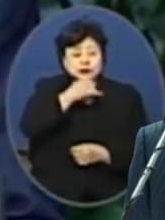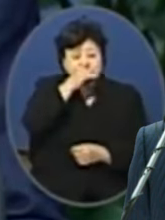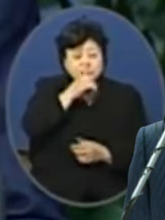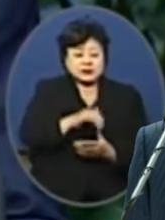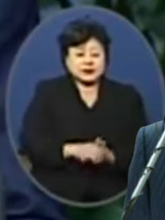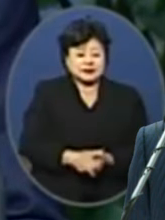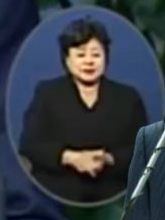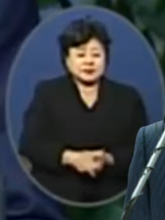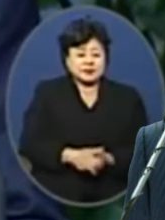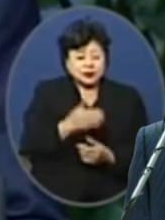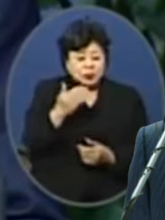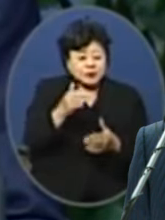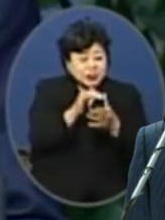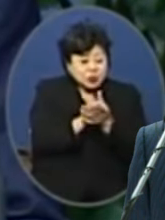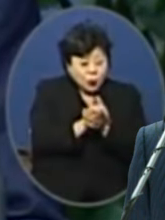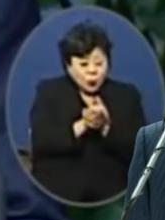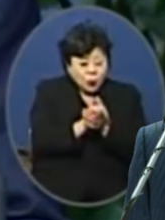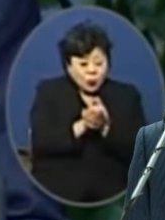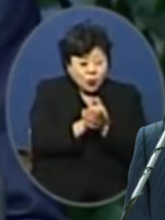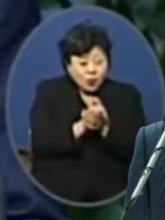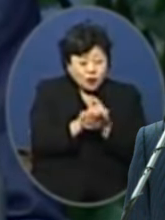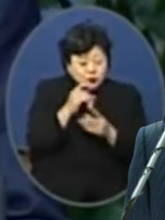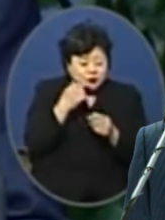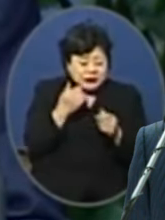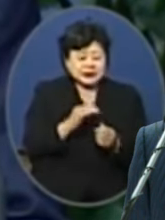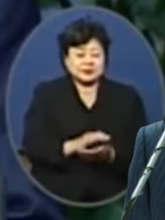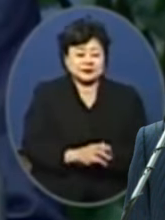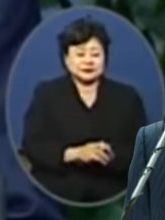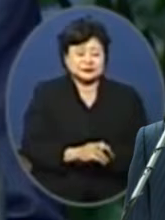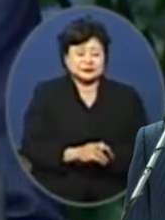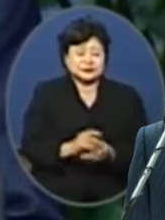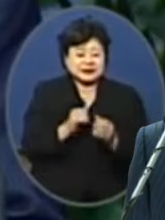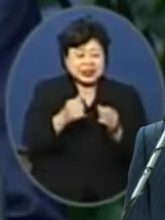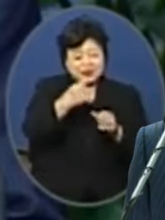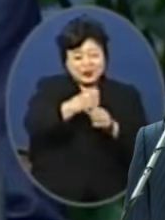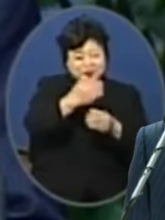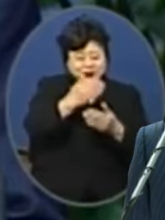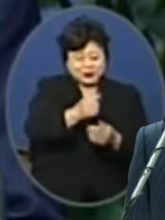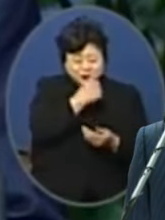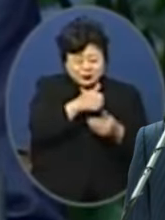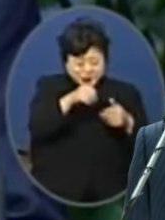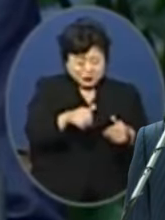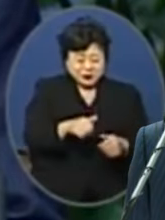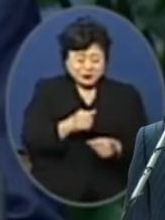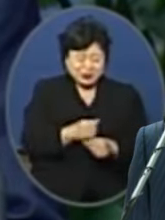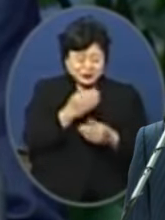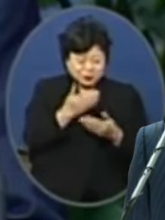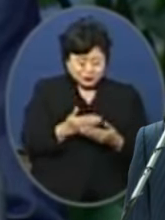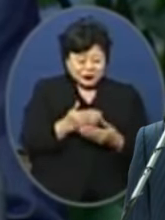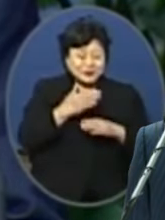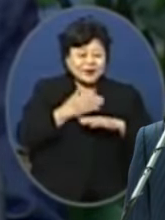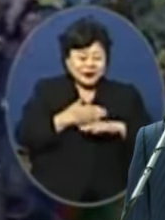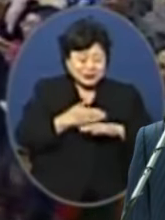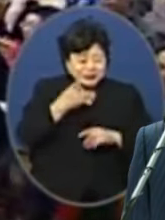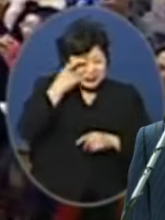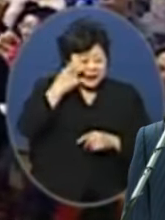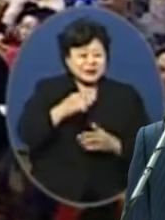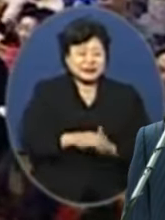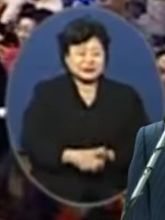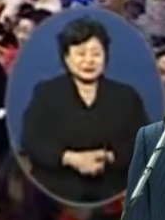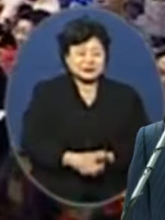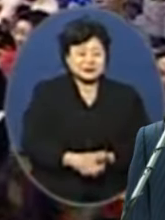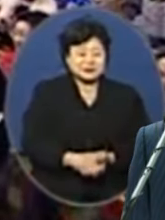있습니다 여러분의 기도가 저를 사람으로 만들고 주의 종으로 만들어 주신 것을 감사하게 생각하는